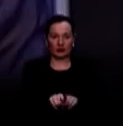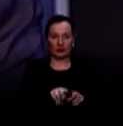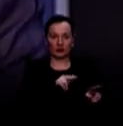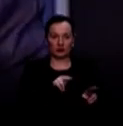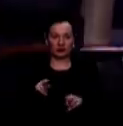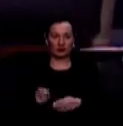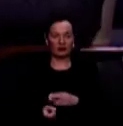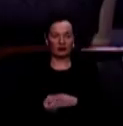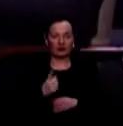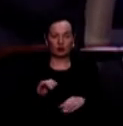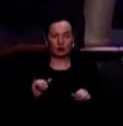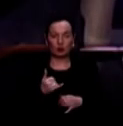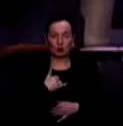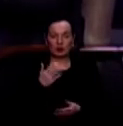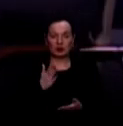нас є